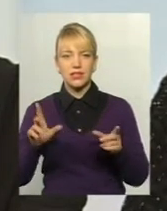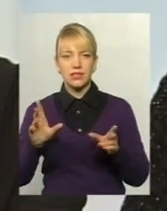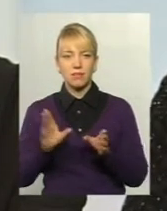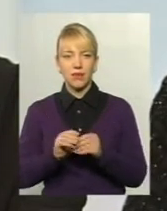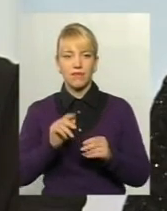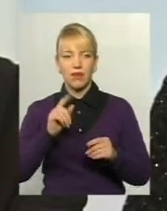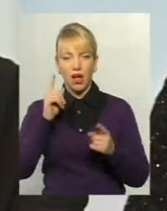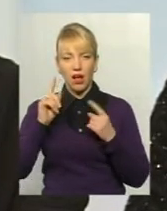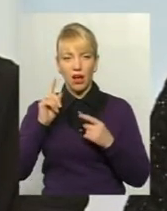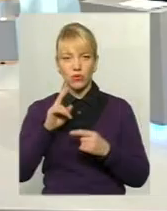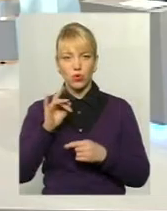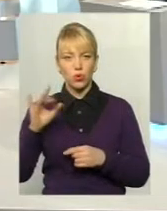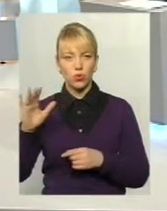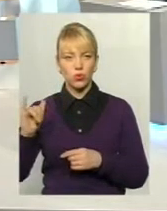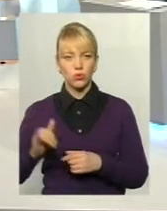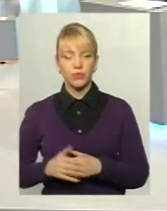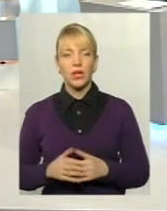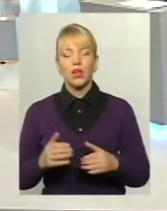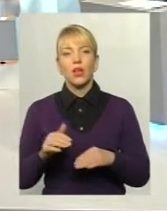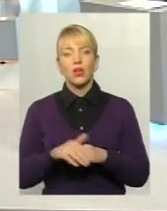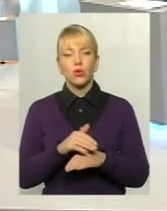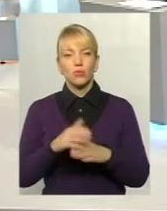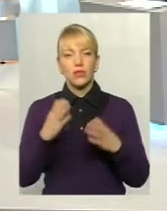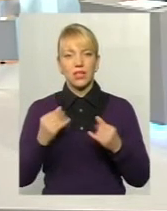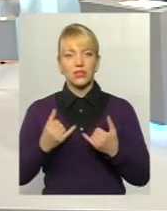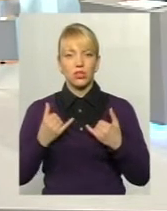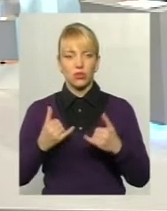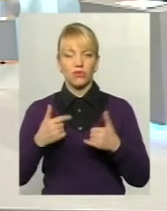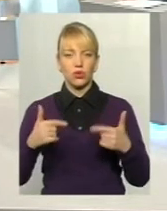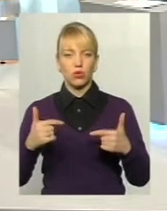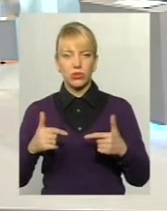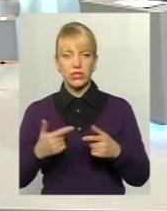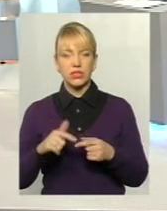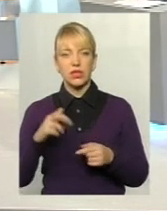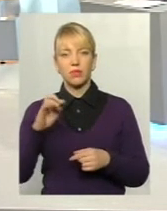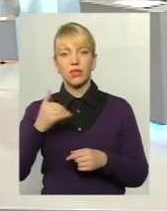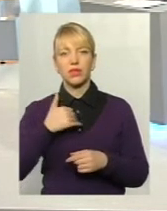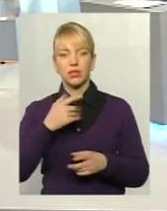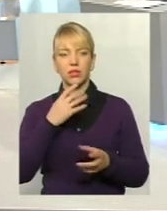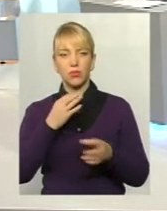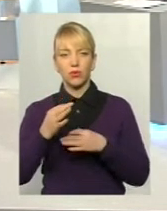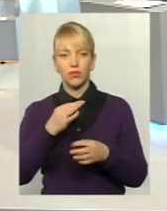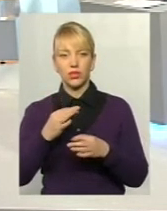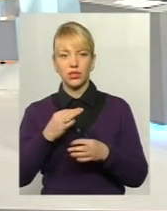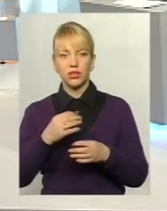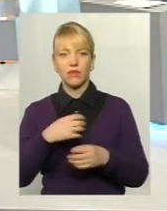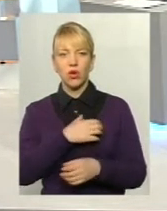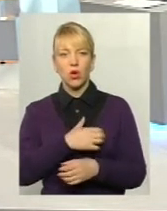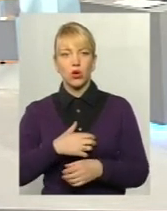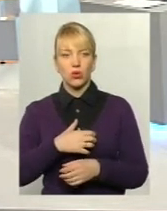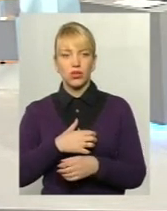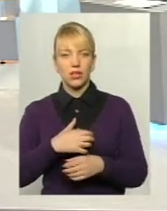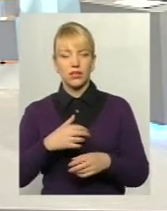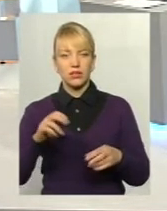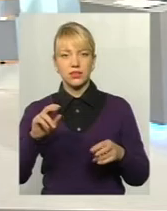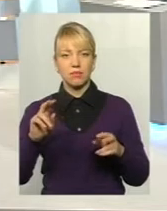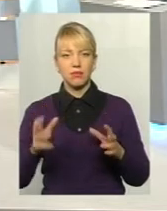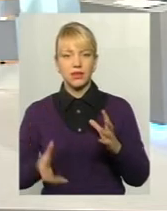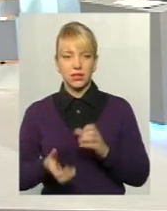Доброго здоров'я, шановні гості. І, власне, я би хотіла повести сьогоднішню розмову в контексті підтримки